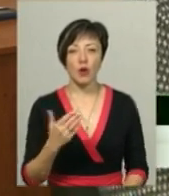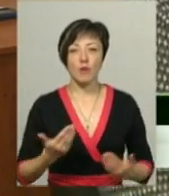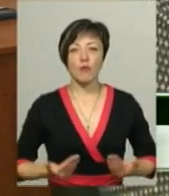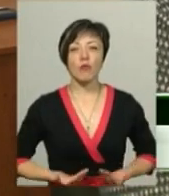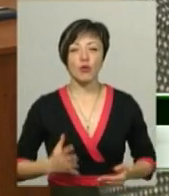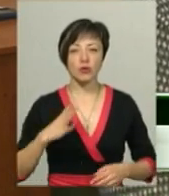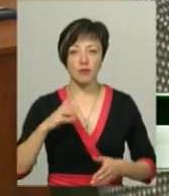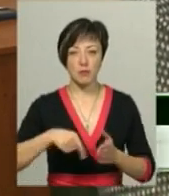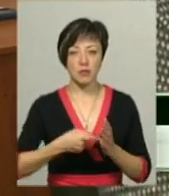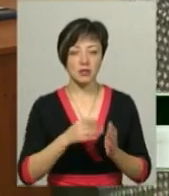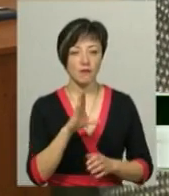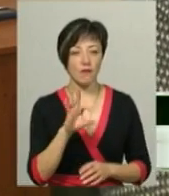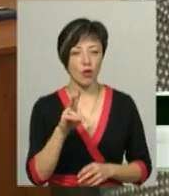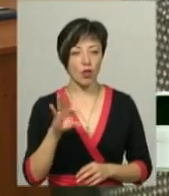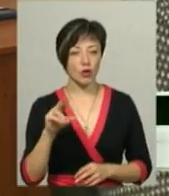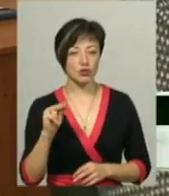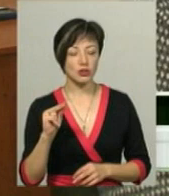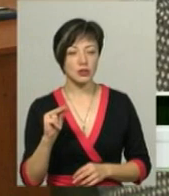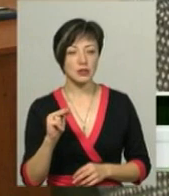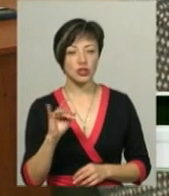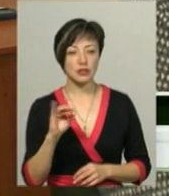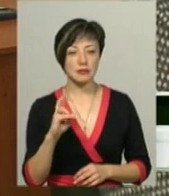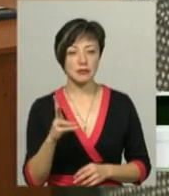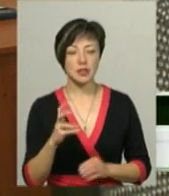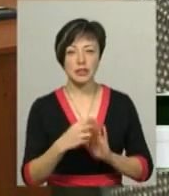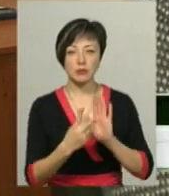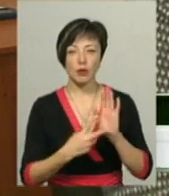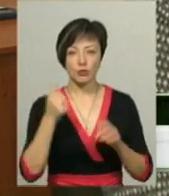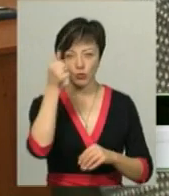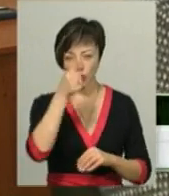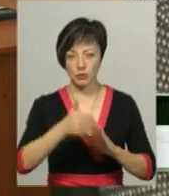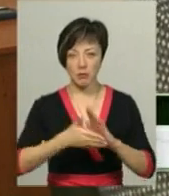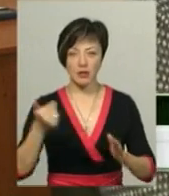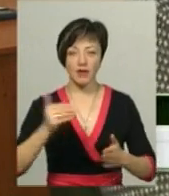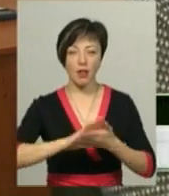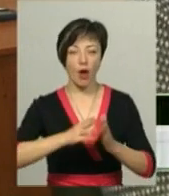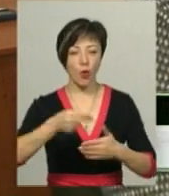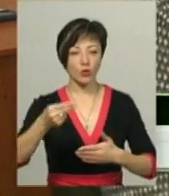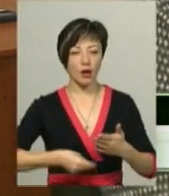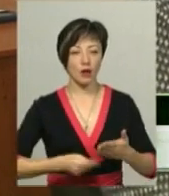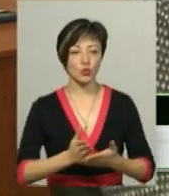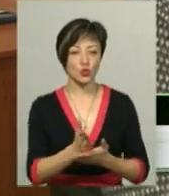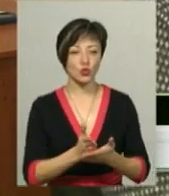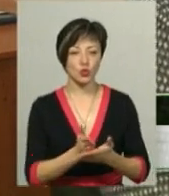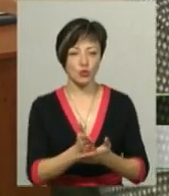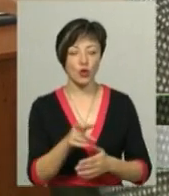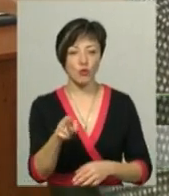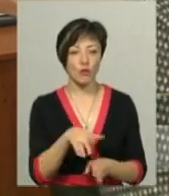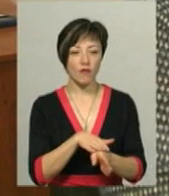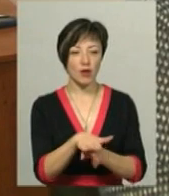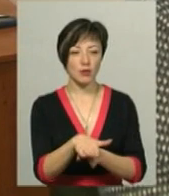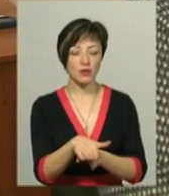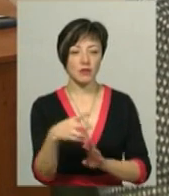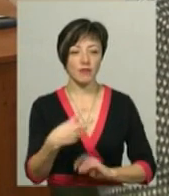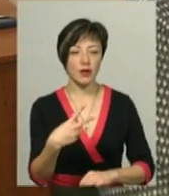проживав в місті Волочиську. У 2017 році був призваний на контрактну службу. Йому